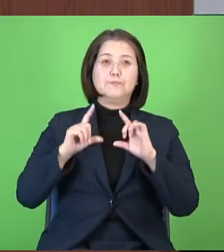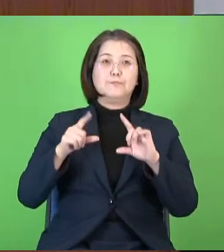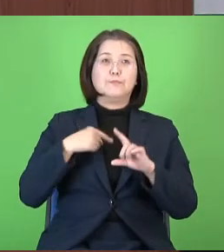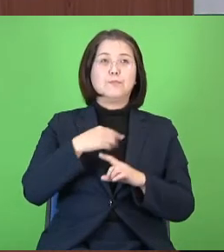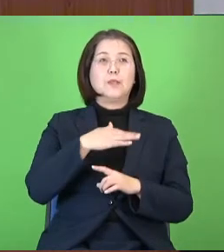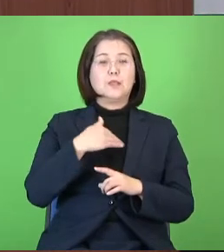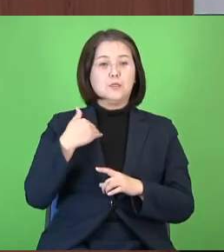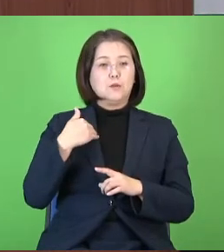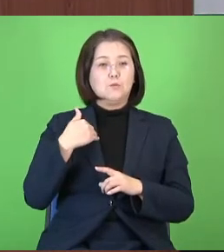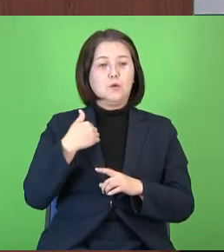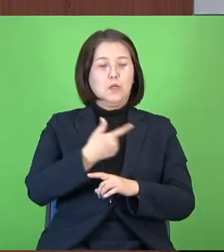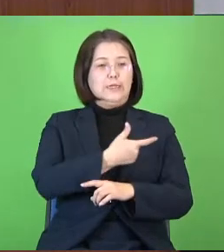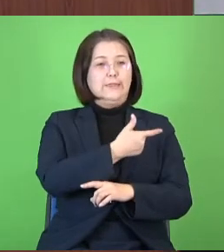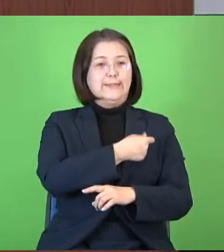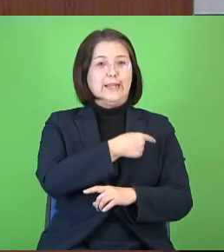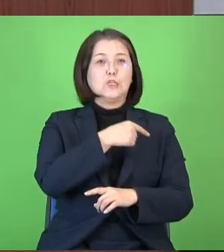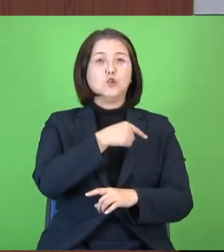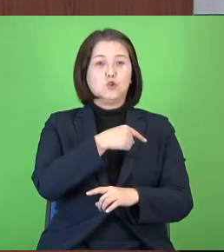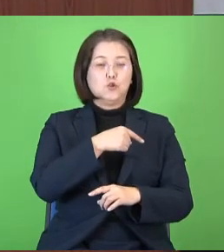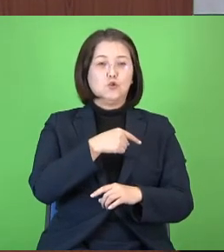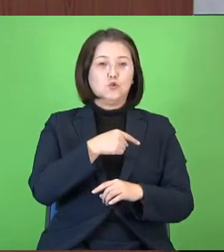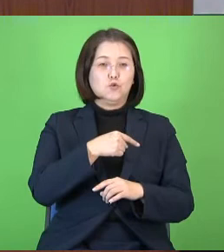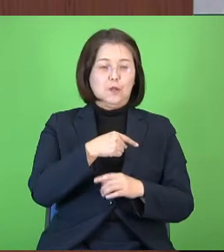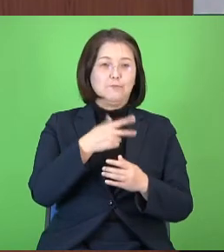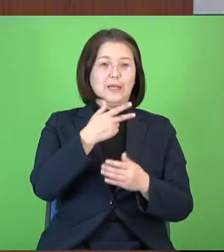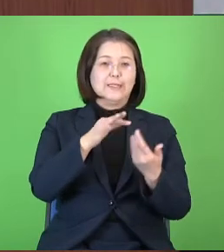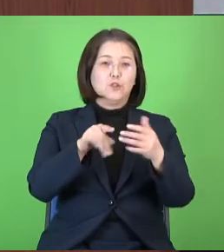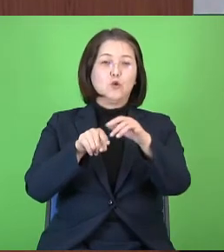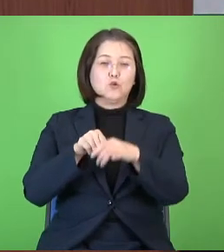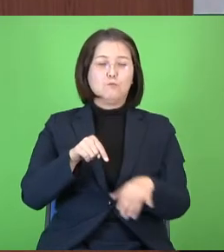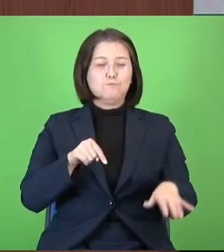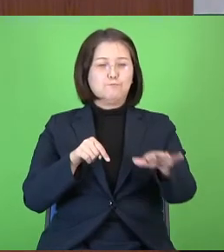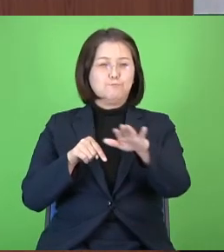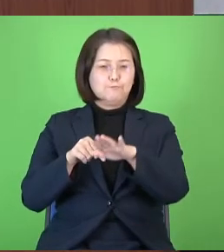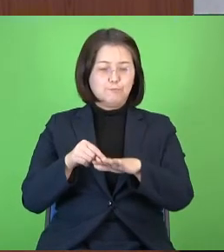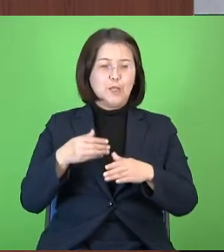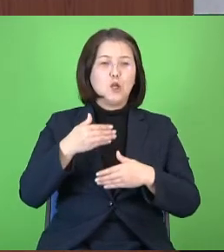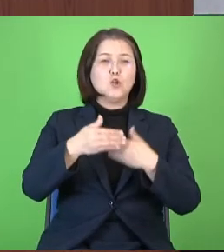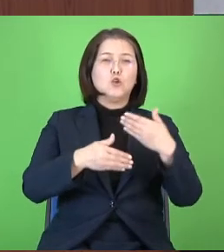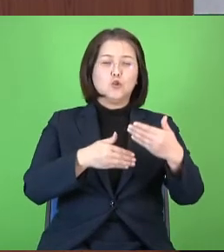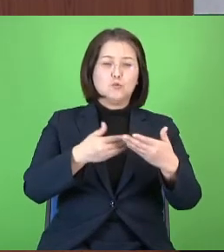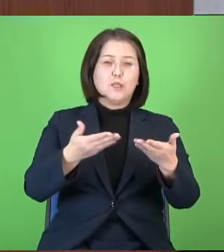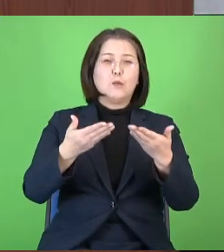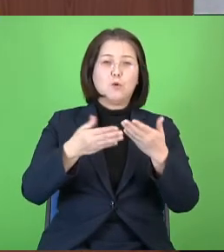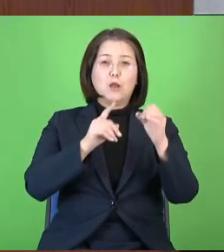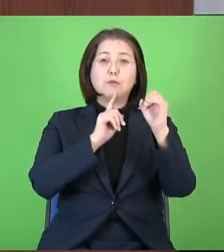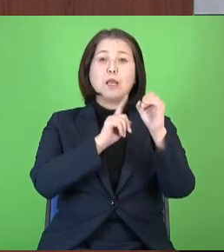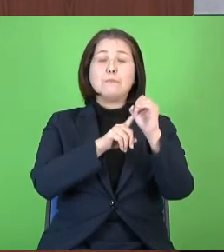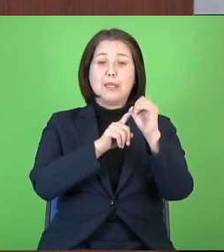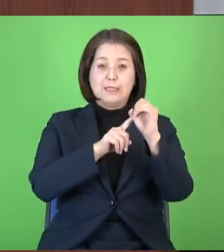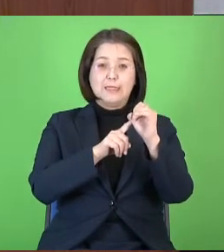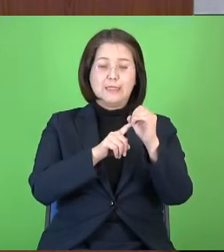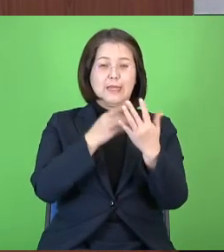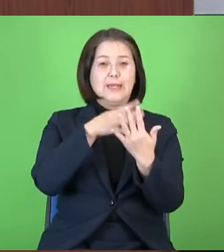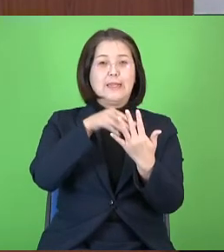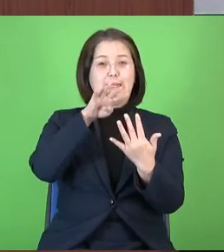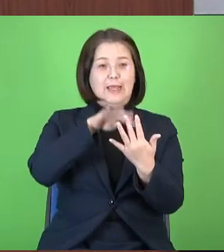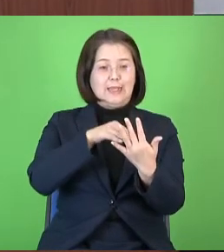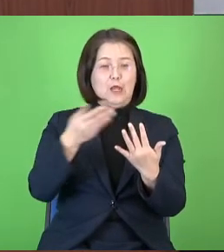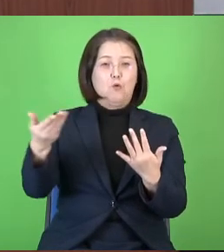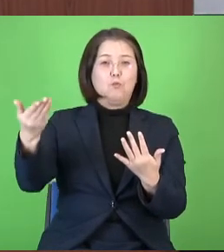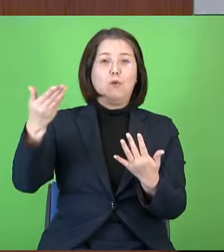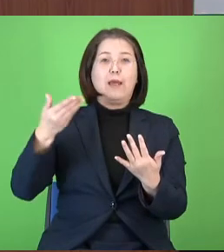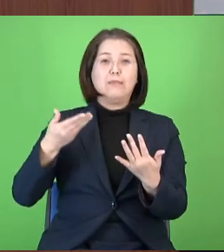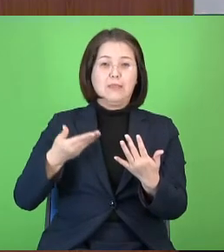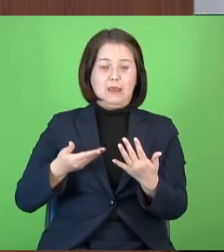市町村別の本若年層の接種率を公表する予定などそういったことはございませんでしょうかこの